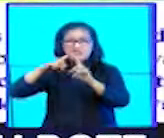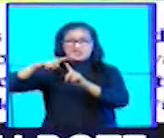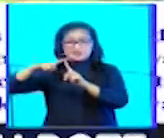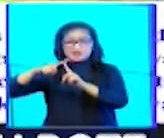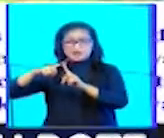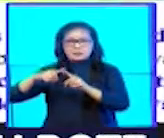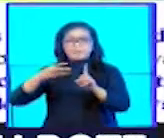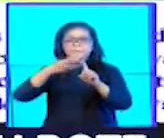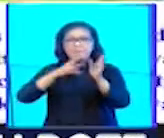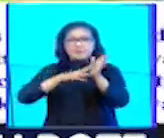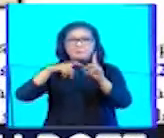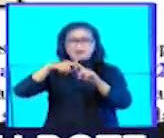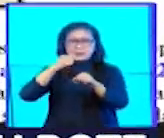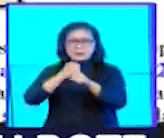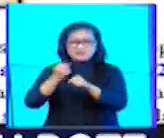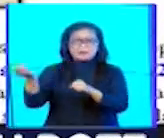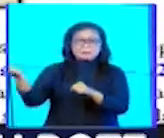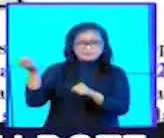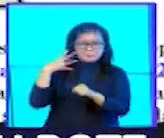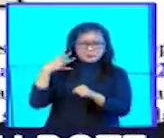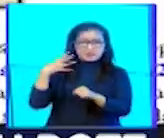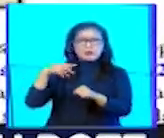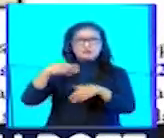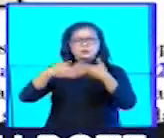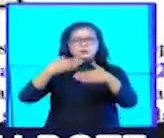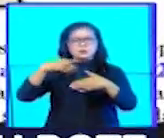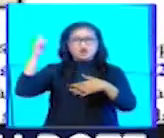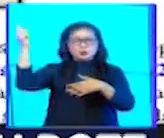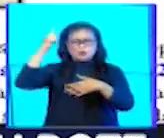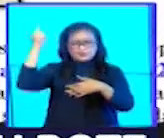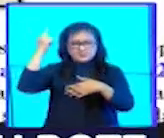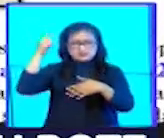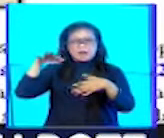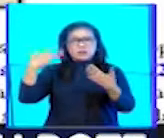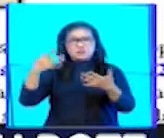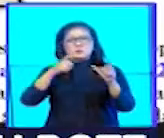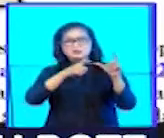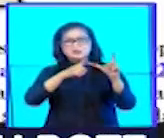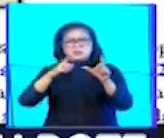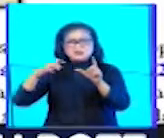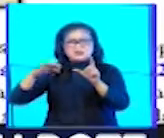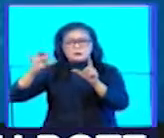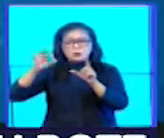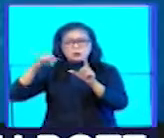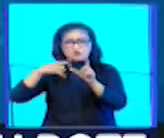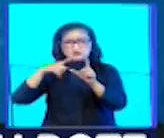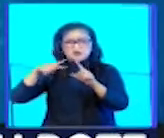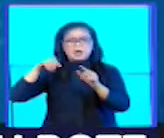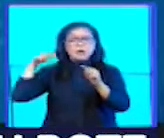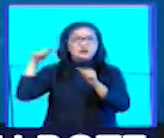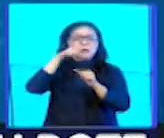BMKG bibit siklon tropis 99-s atau siklon Seroja terpantau mengarah ke timur dan timur laut lalu